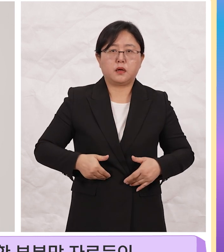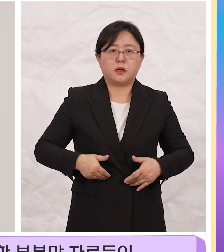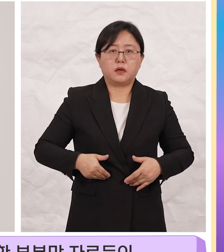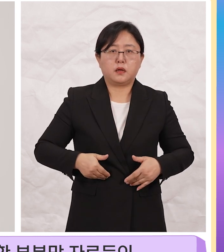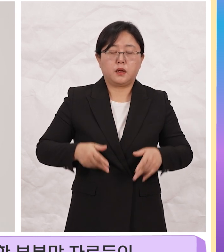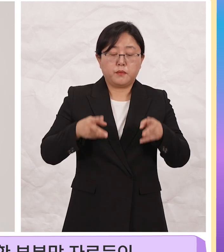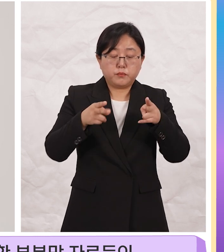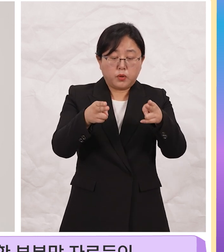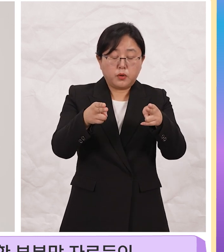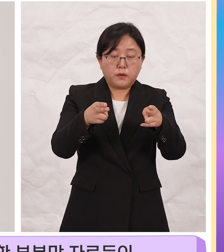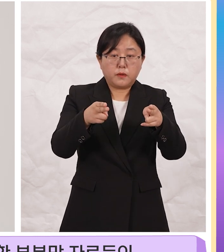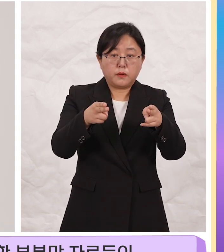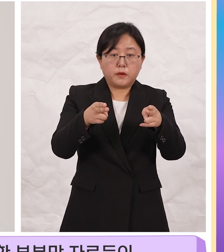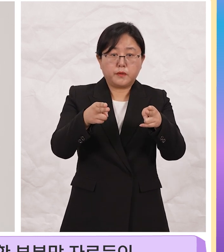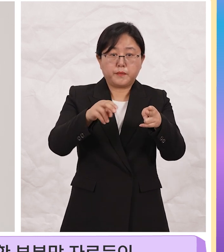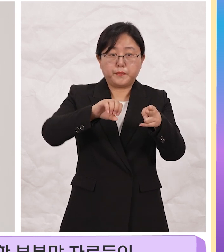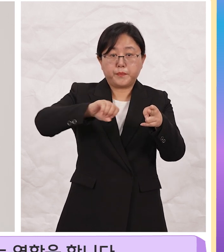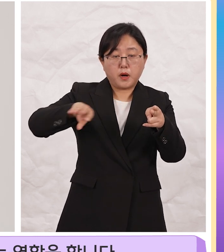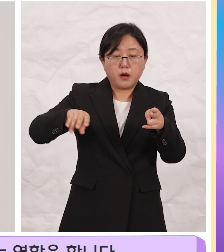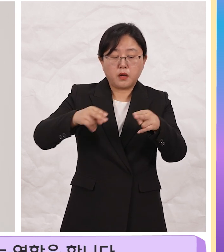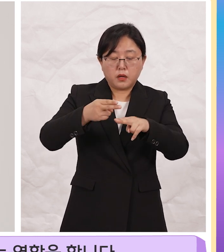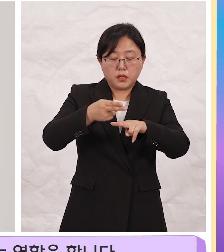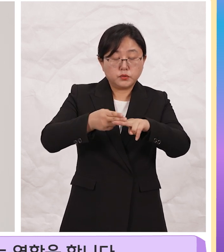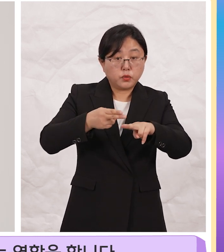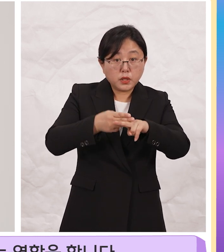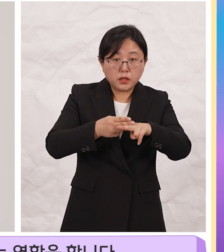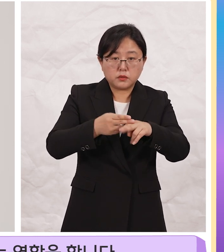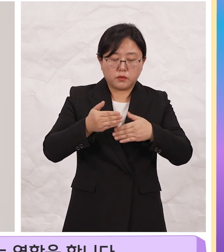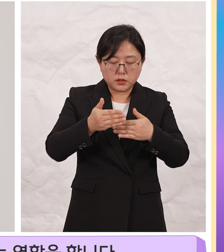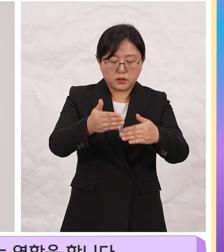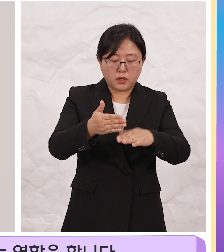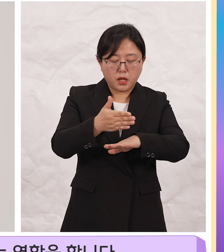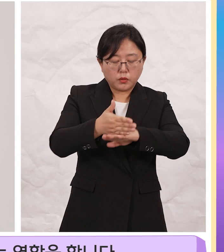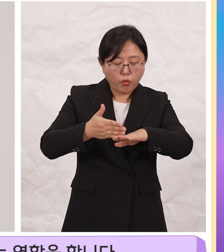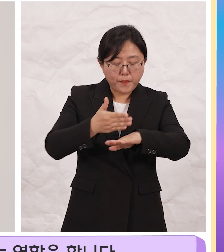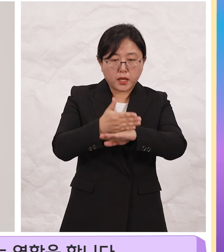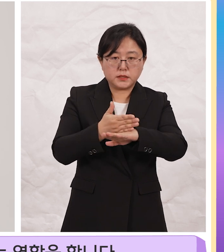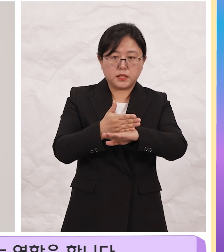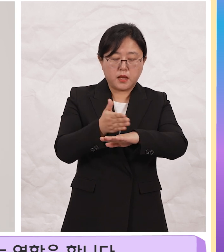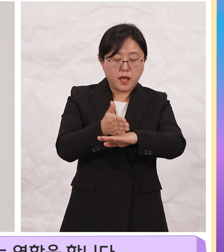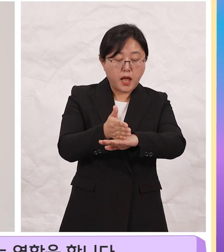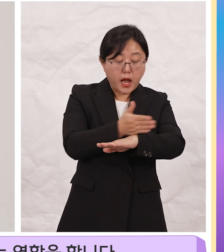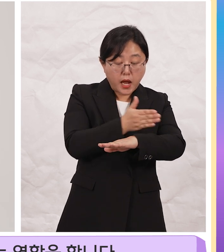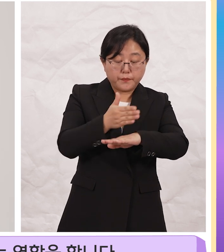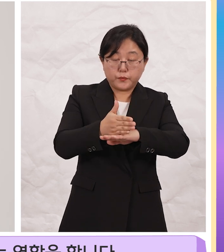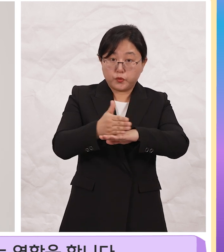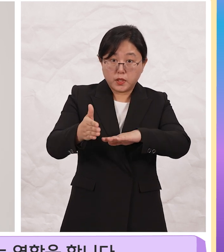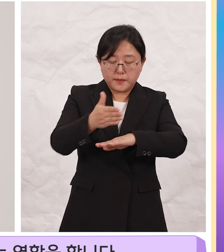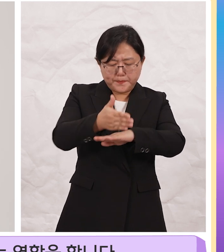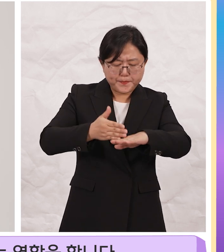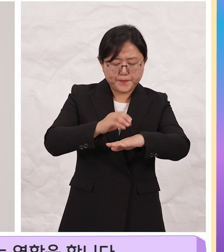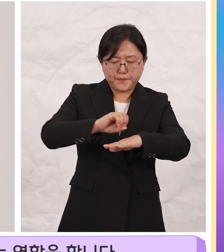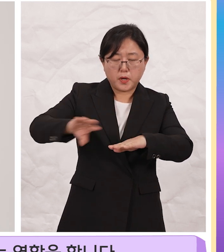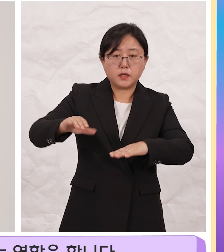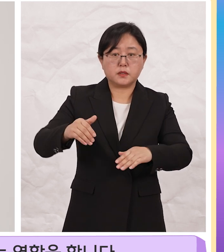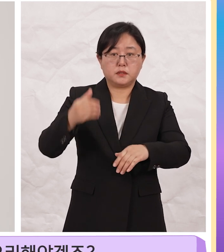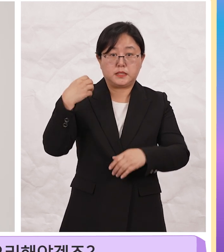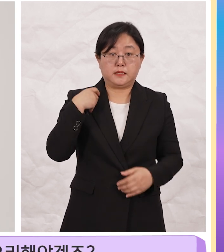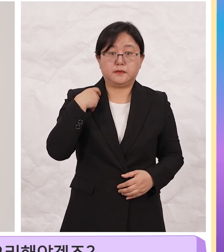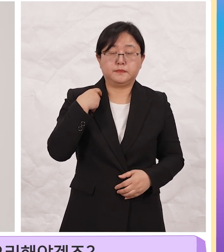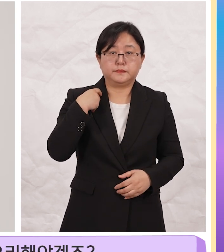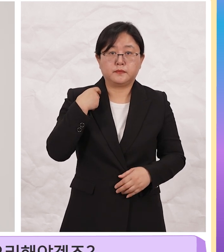필요한 부분만 놔두고 자르듯이 음식을 조리하는 과정에서 조마처럼 앞뒤를 자르는 역할을